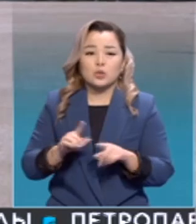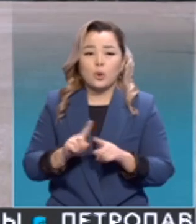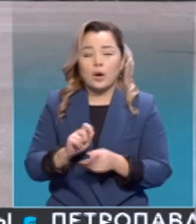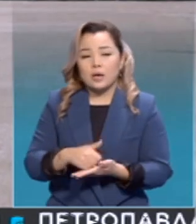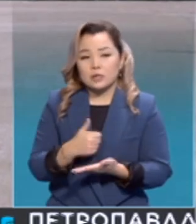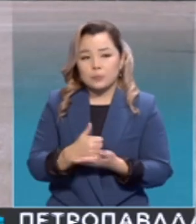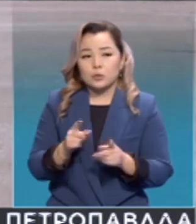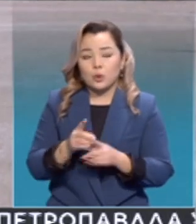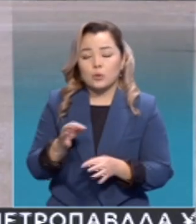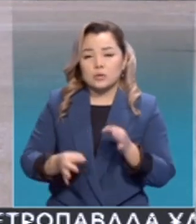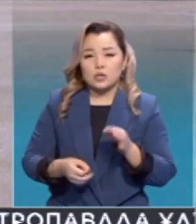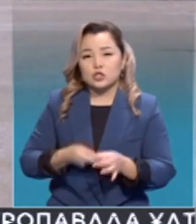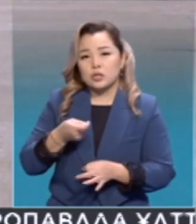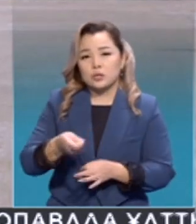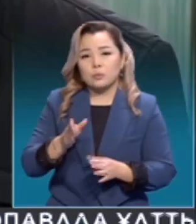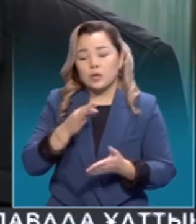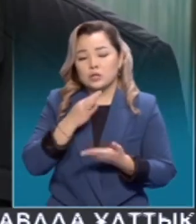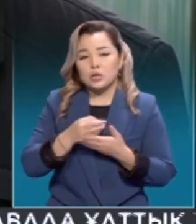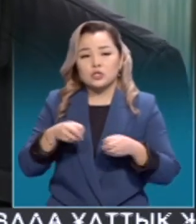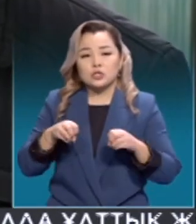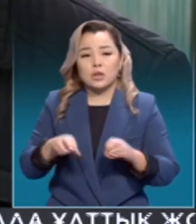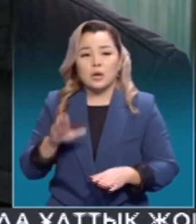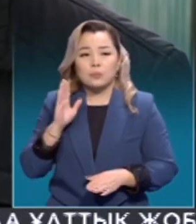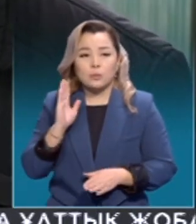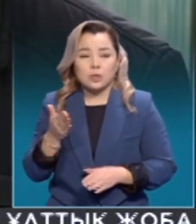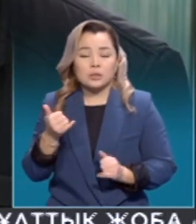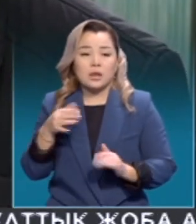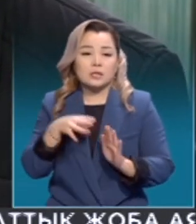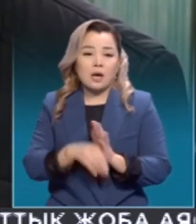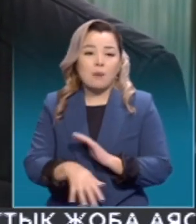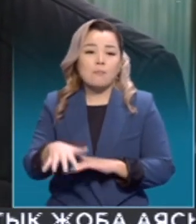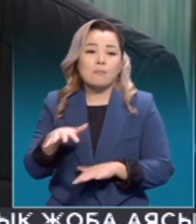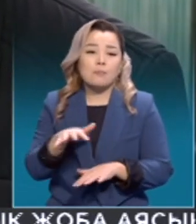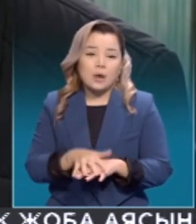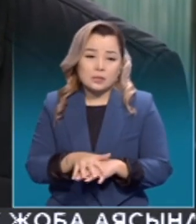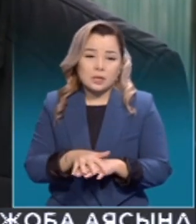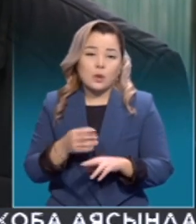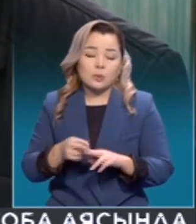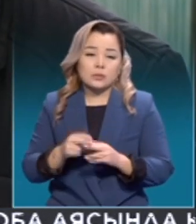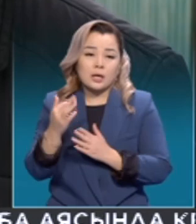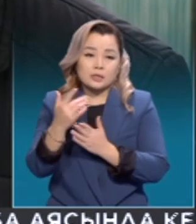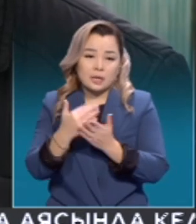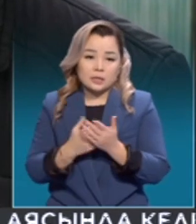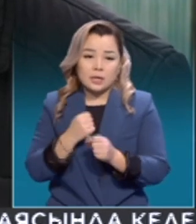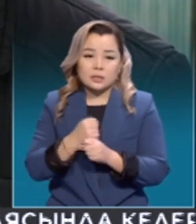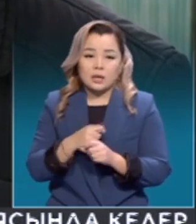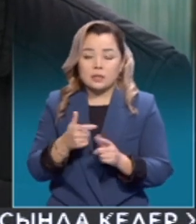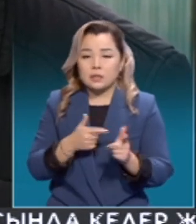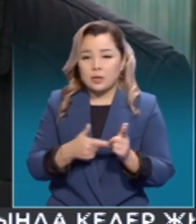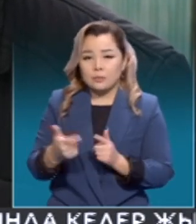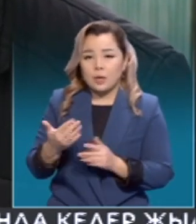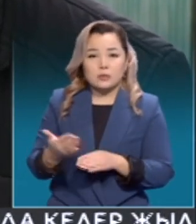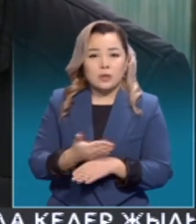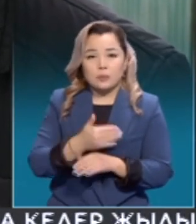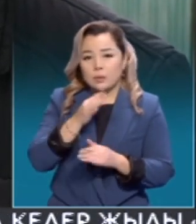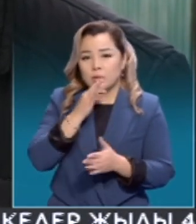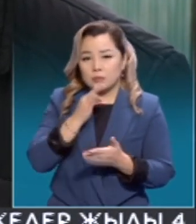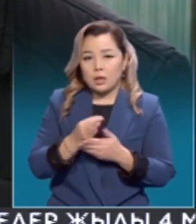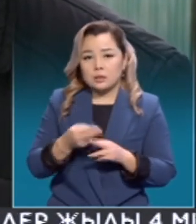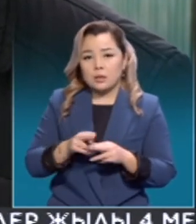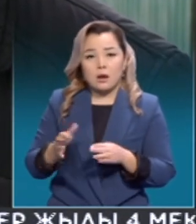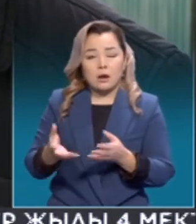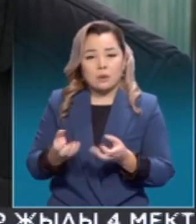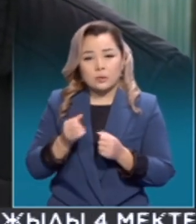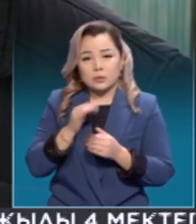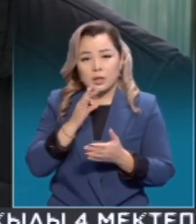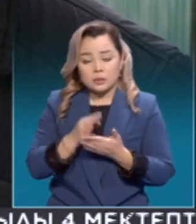өкілі мәселені сот қана шешеді дейді. Едене базы дейді ғой. Сонда тұрады. Оны біз деген алып тастай алмаймыз, одан ала алмаймыз,